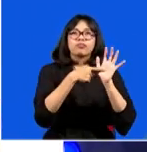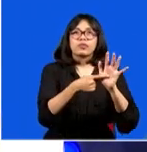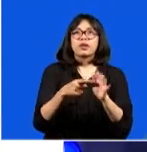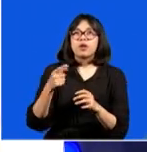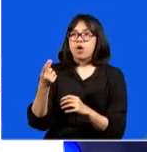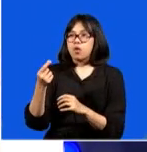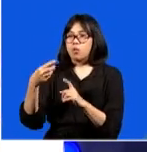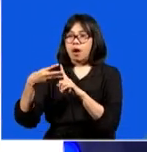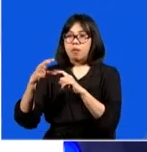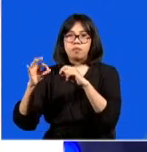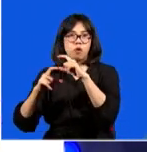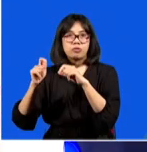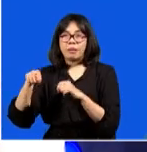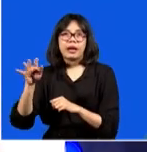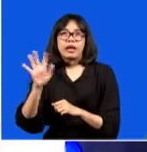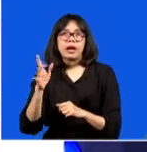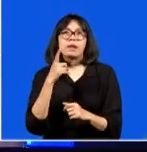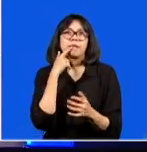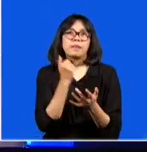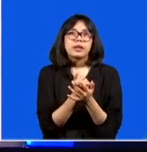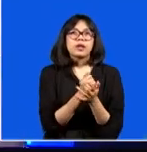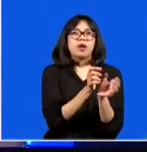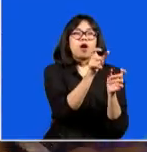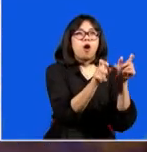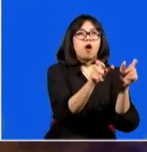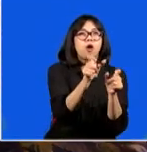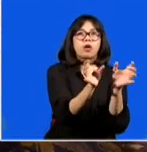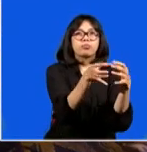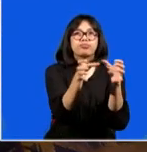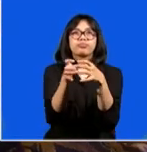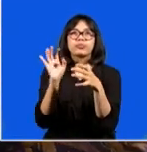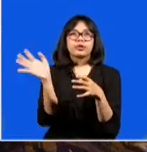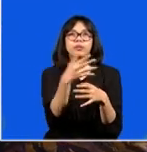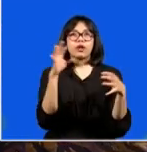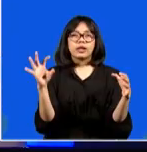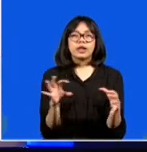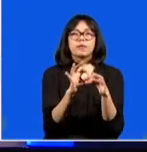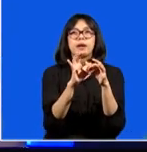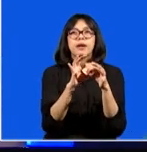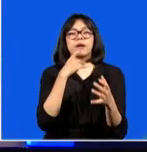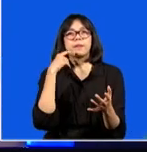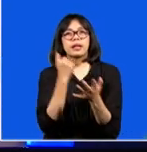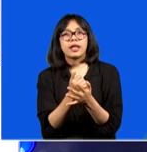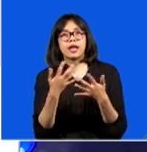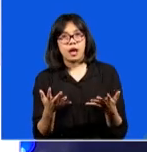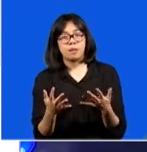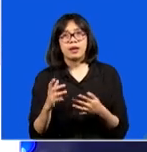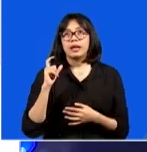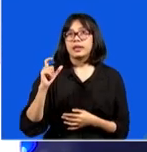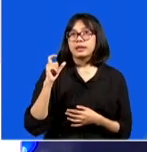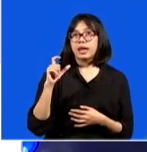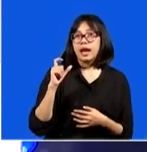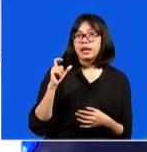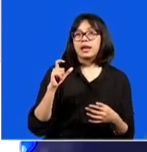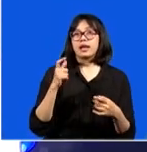lewat gotong royong dengan melibatkan semua stakeholder yang ada di masyarakat kata kuncinya adalah bagaimana kita membangun